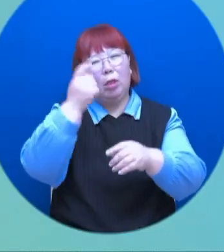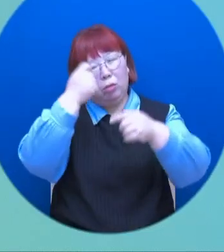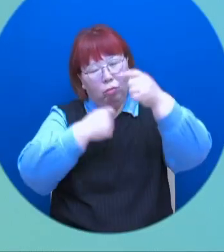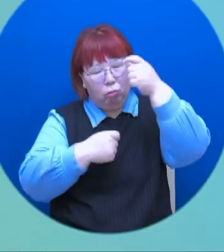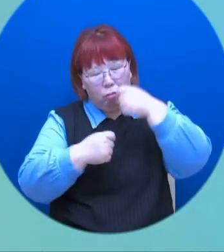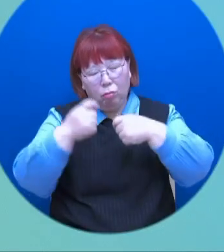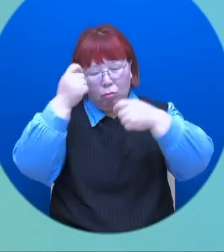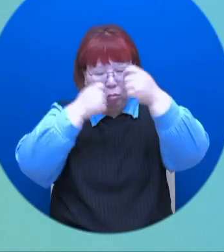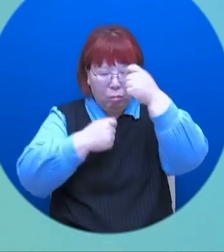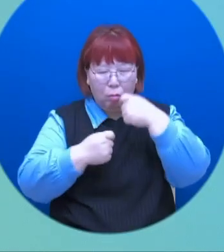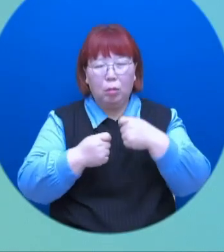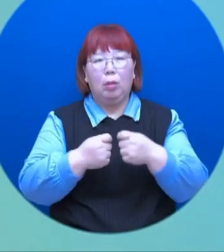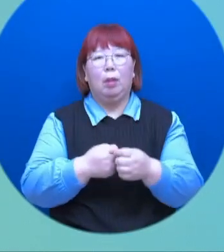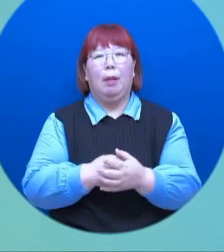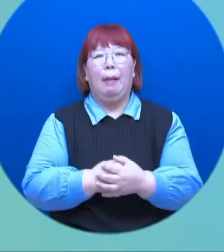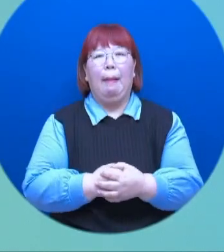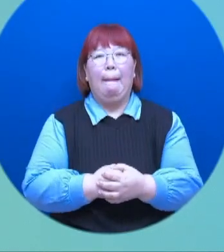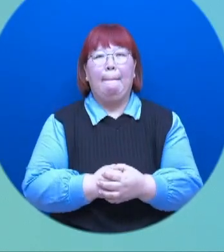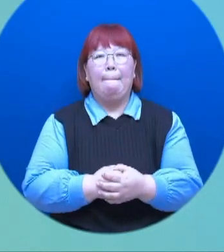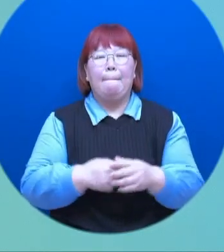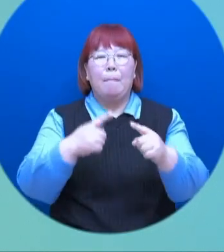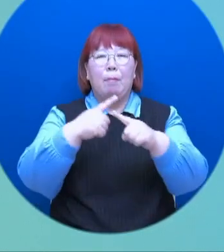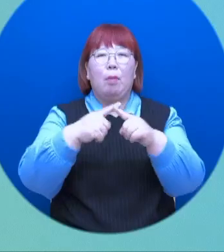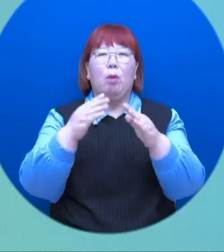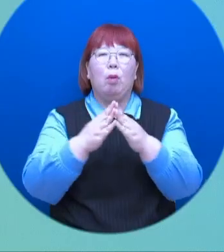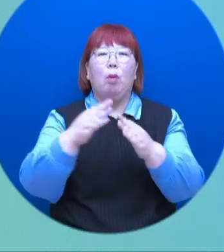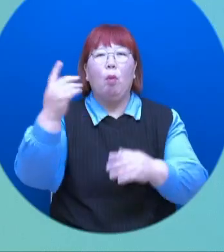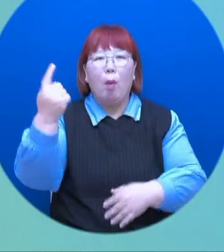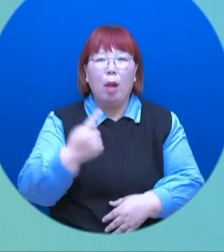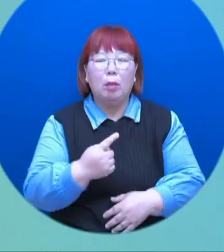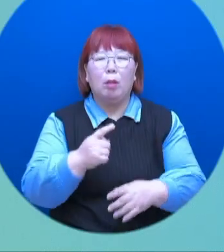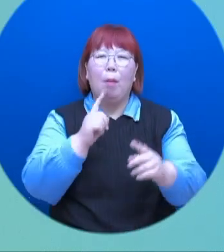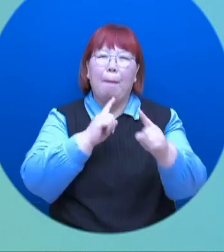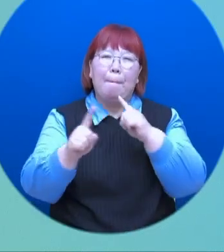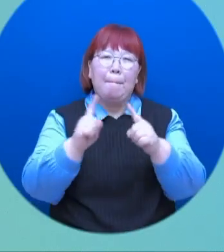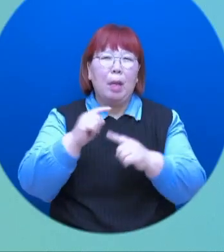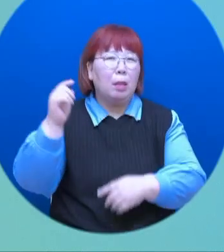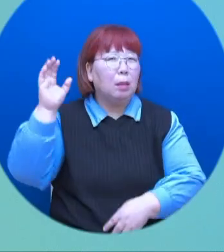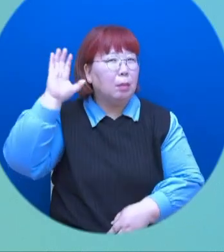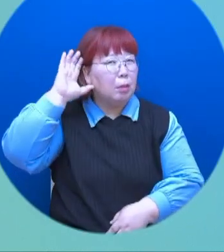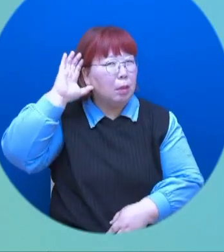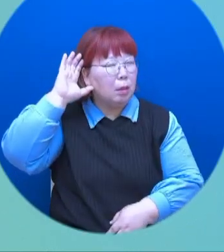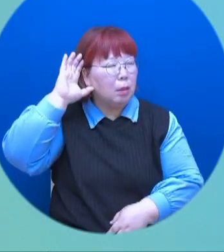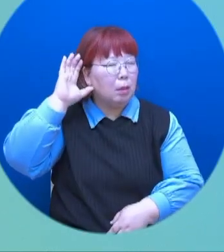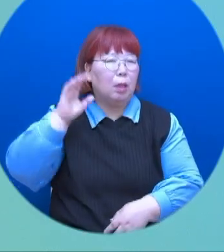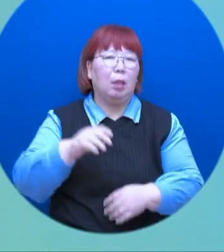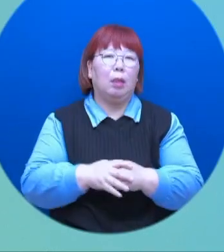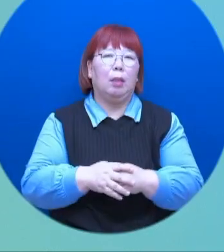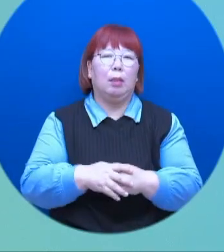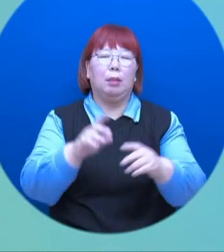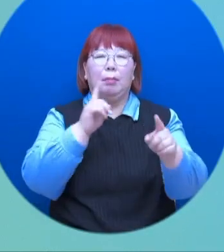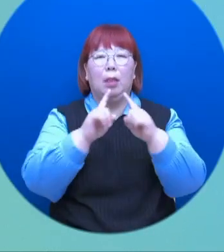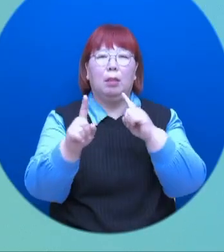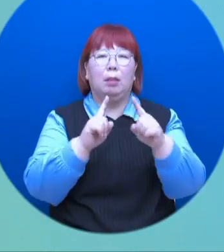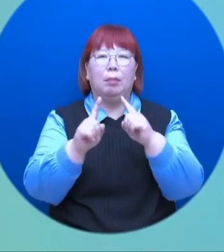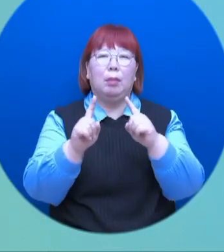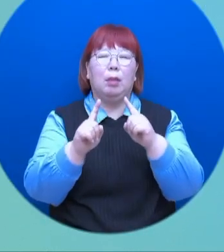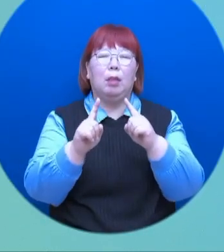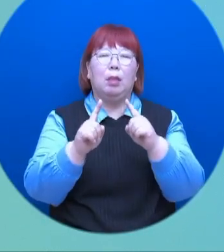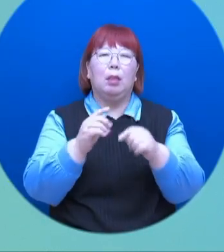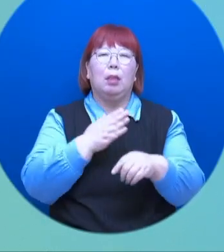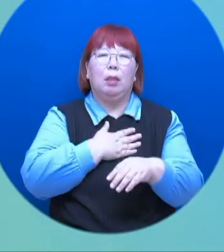나는지. 교회 가서 말씀을 듣는데 그 말씀이 자기